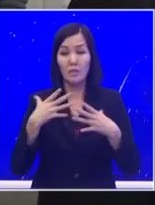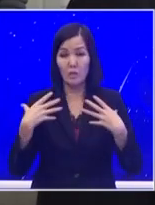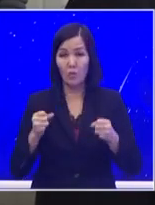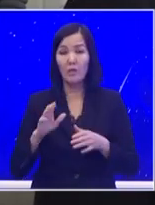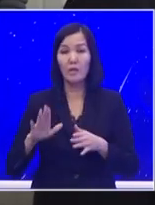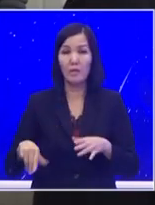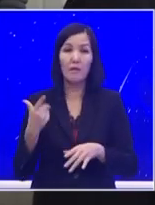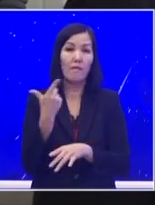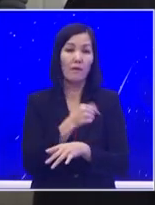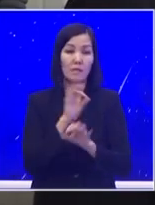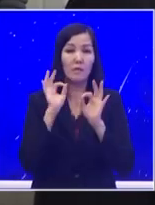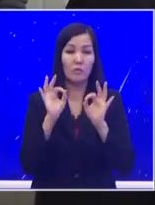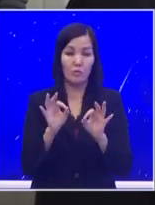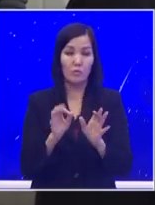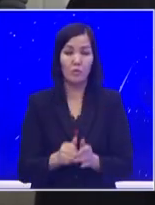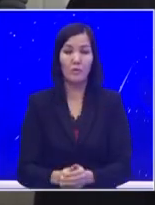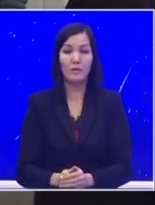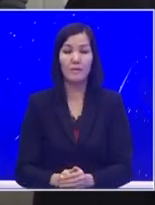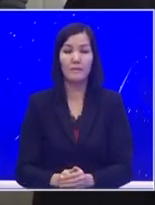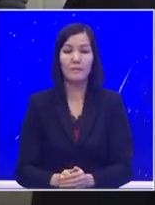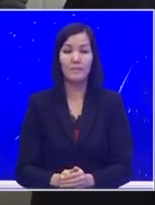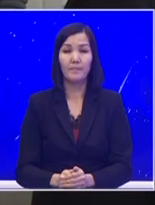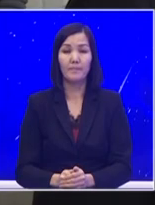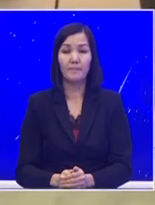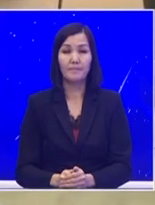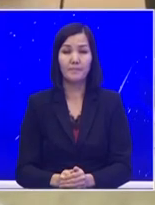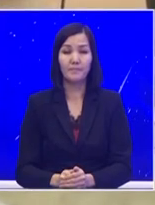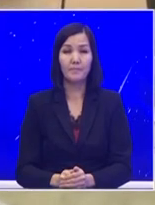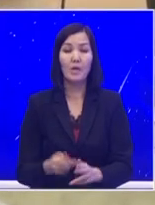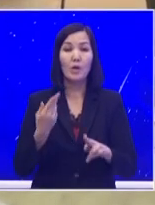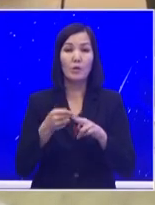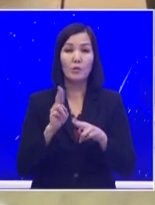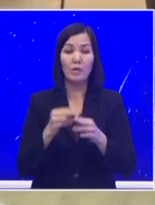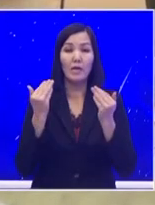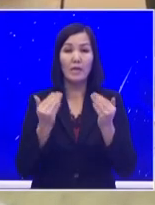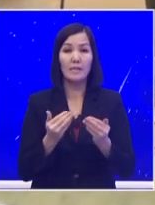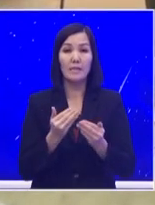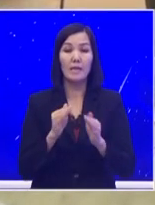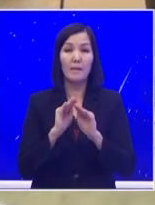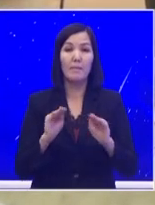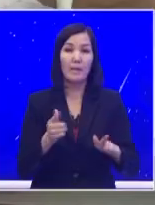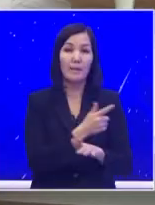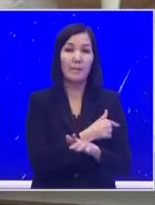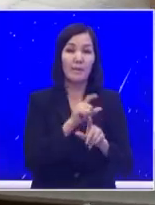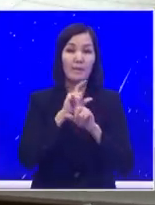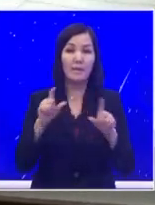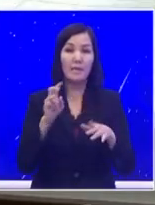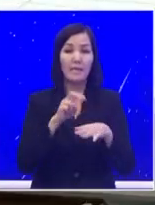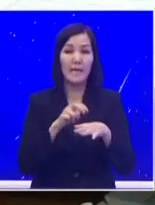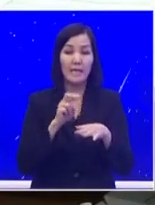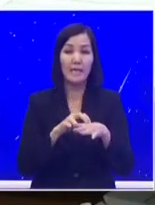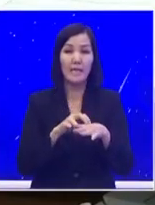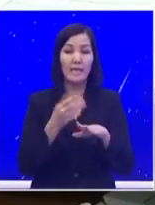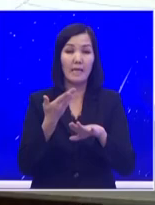Сауыққаннан кейін екпе егу қайтадан жасалынады. Сондая қазір балалар медициналық мекемесіндегі дәрігерлерге